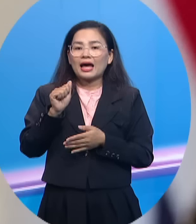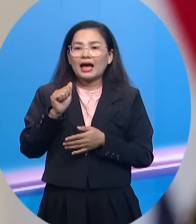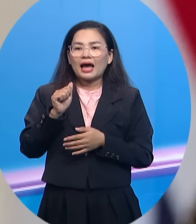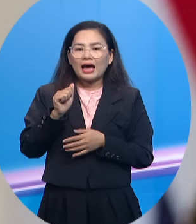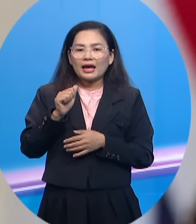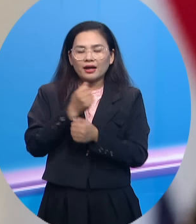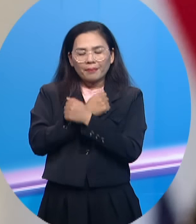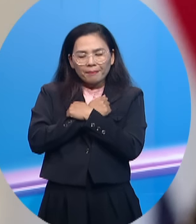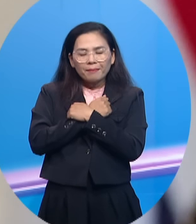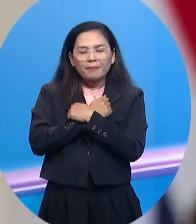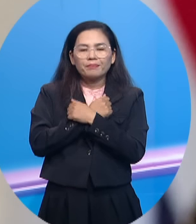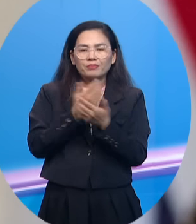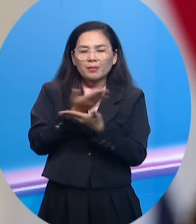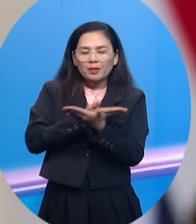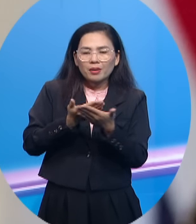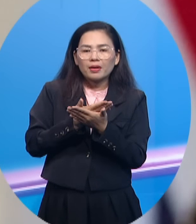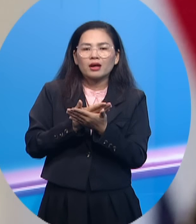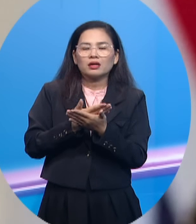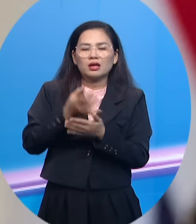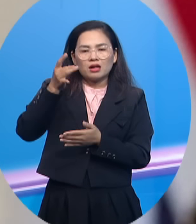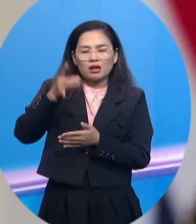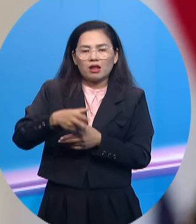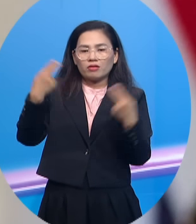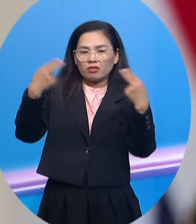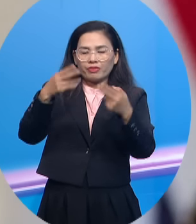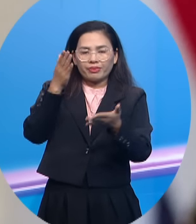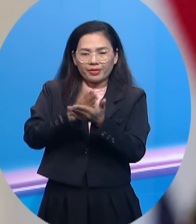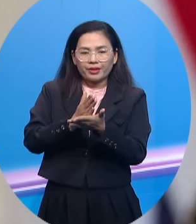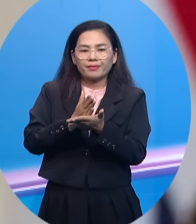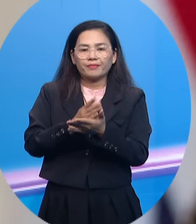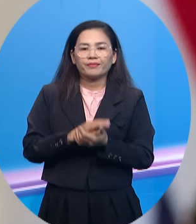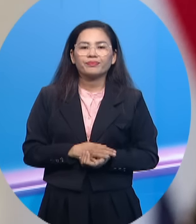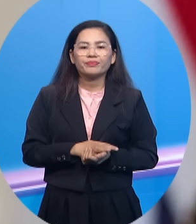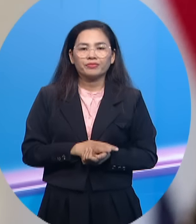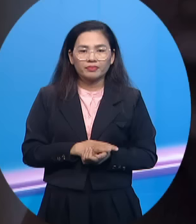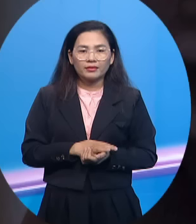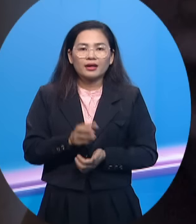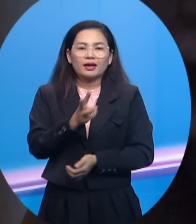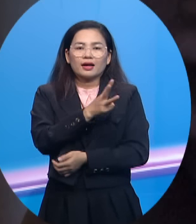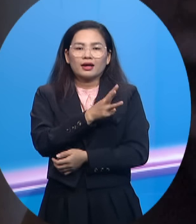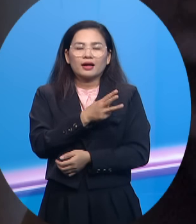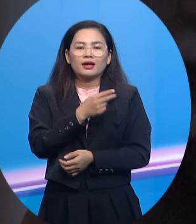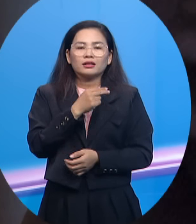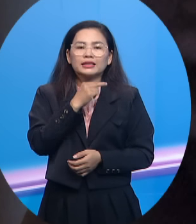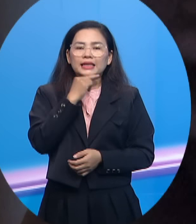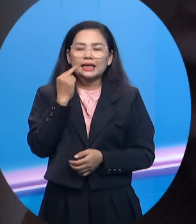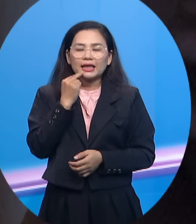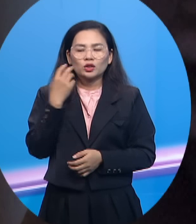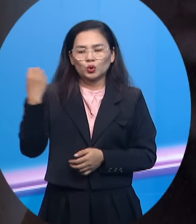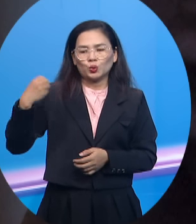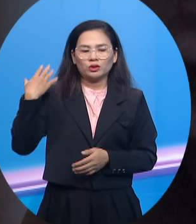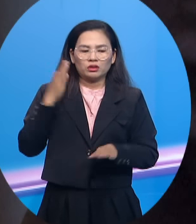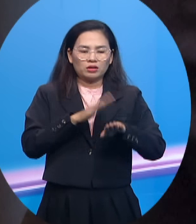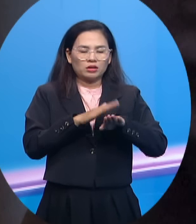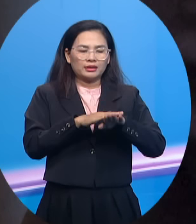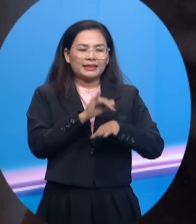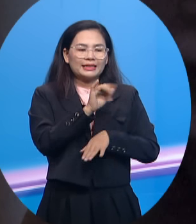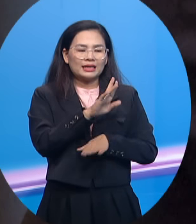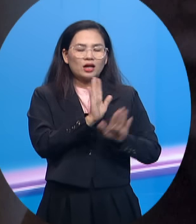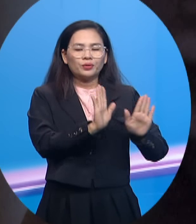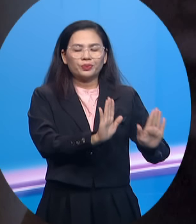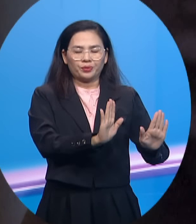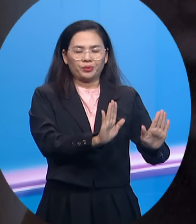Gaza. Còn tại cuộc điện đàm riêng với Tổng thống Iran Masoud Pezeshkian, Thủ tướng Anh hôm qua đã hối thúc Iran kiềm chế hành